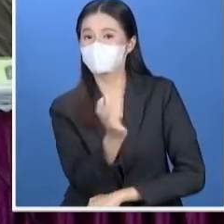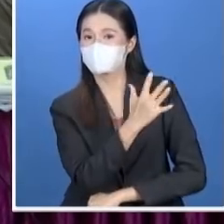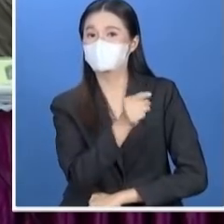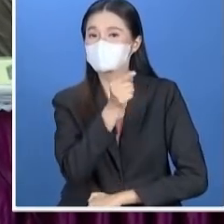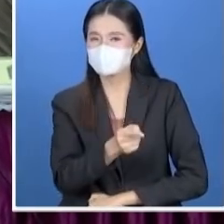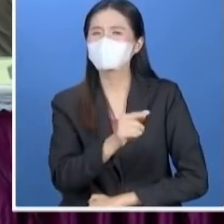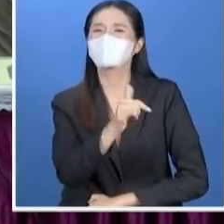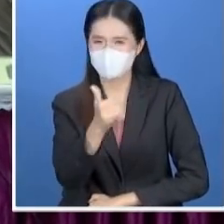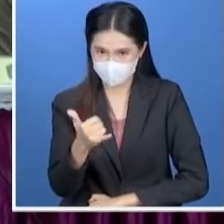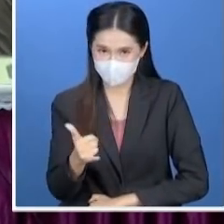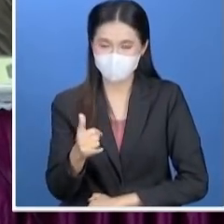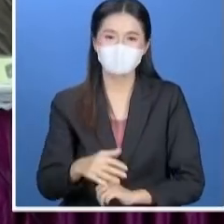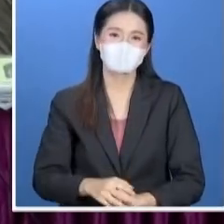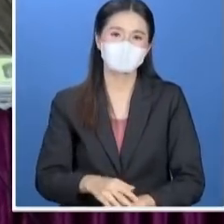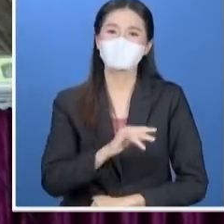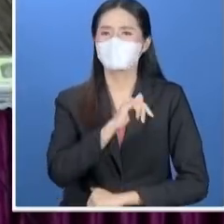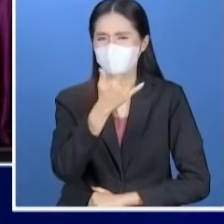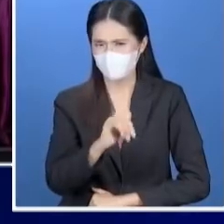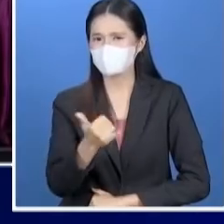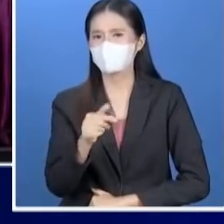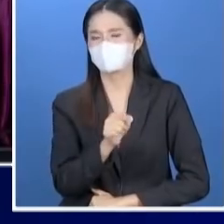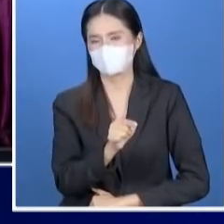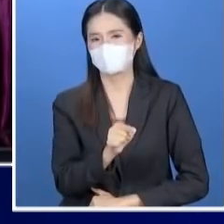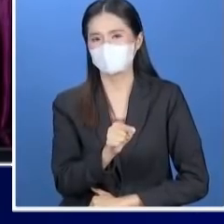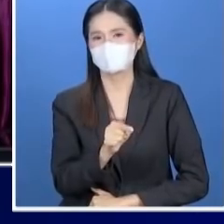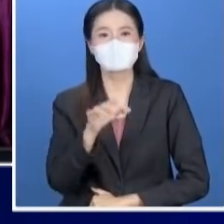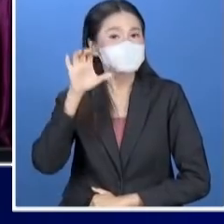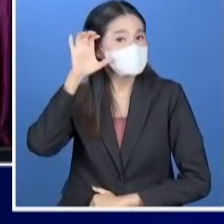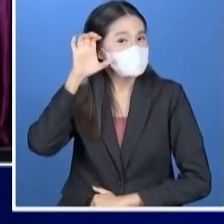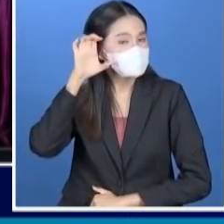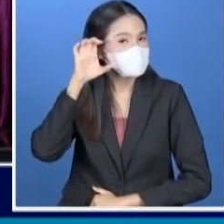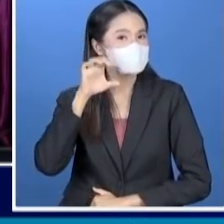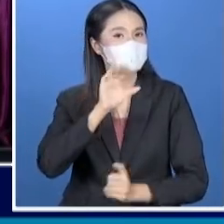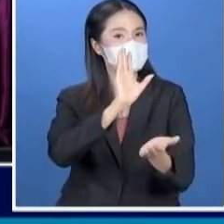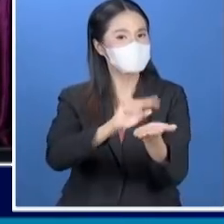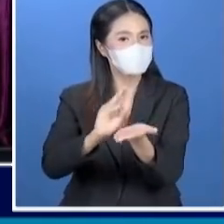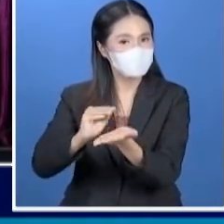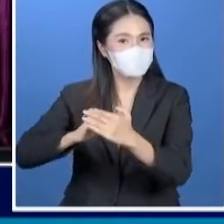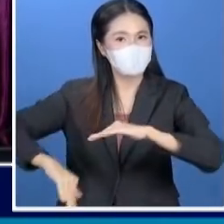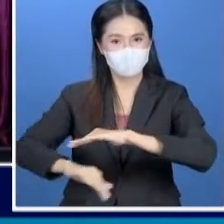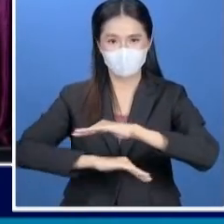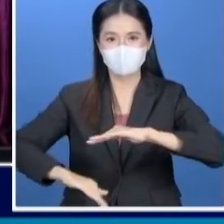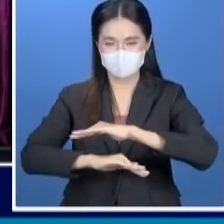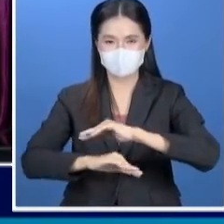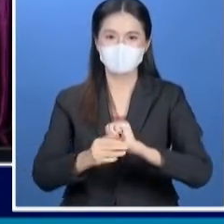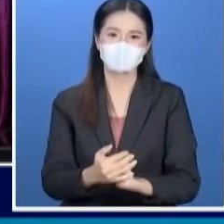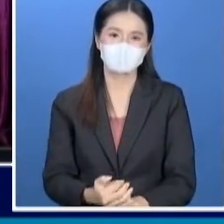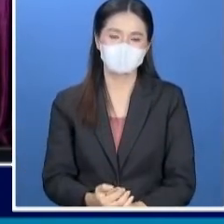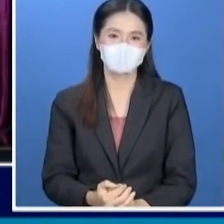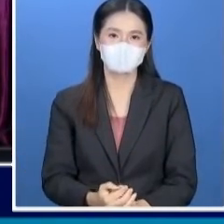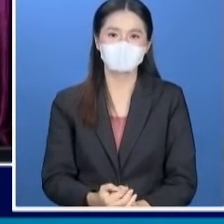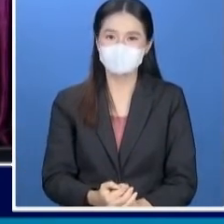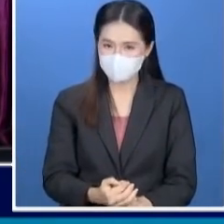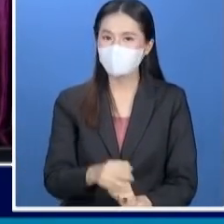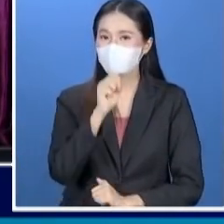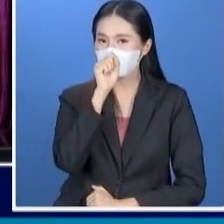ข้อเท็จจริงบางส่วนนะครับที่เราเชื่อนะครับแล้วเราเก็บข้อมูลนะครับแล้วก็